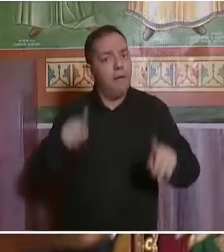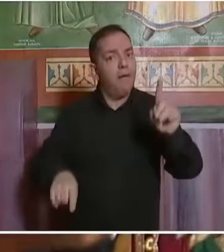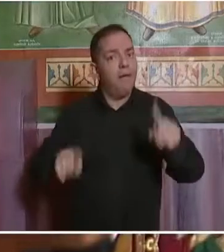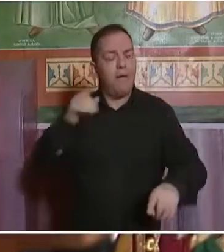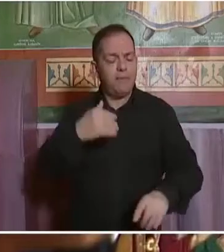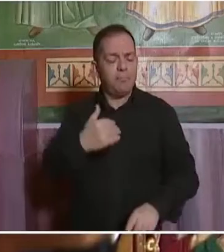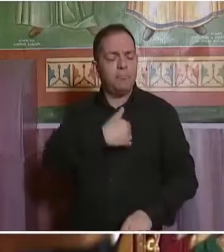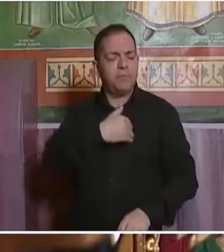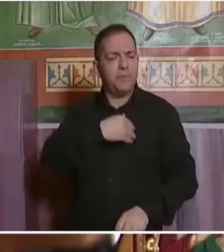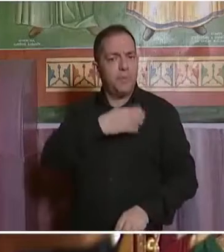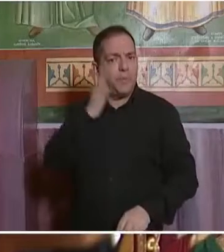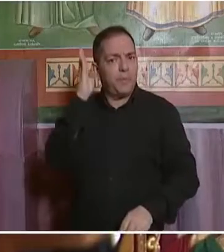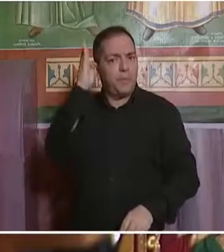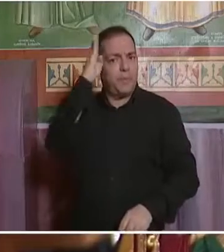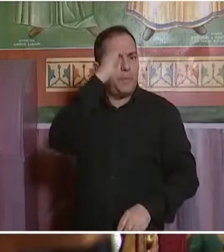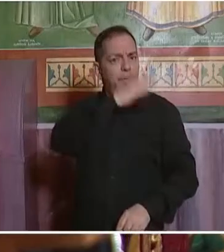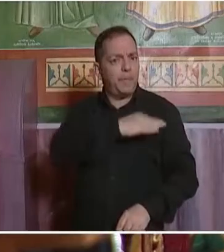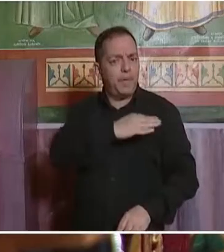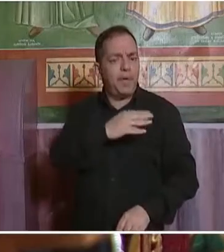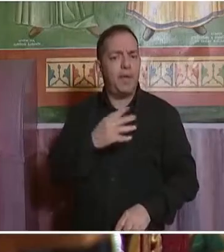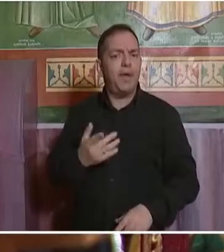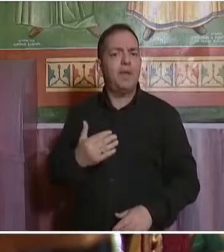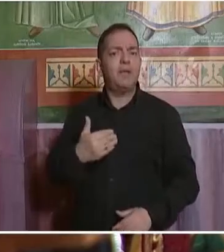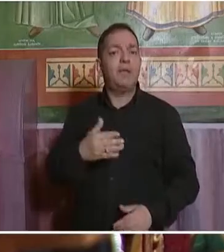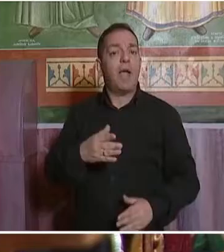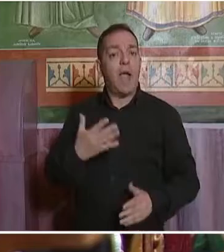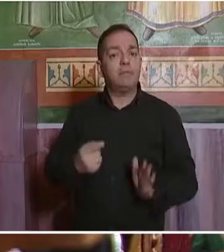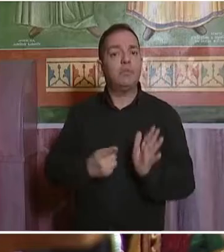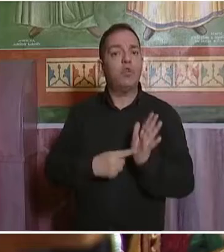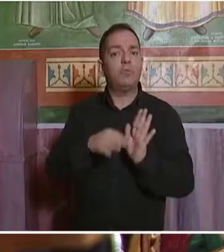της υπάρξεώς τους. Φωνή,